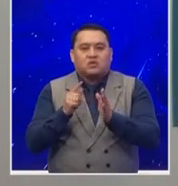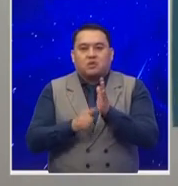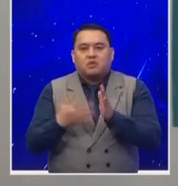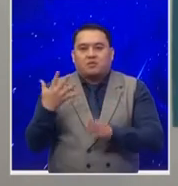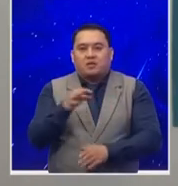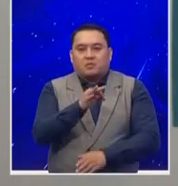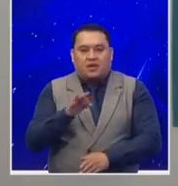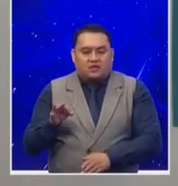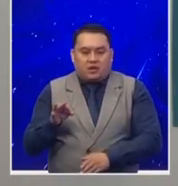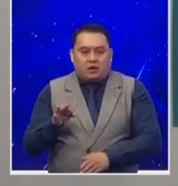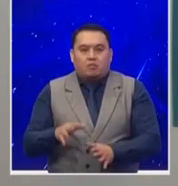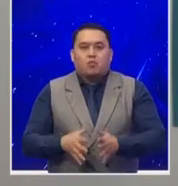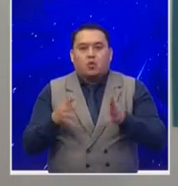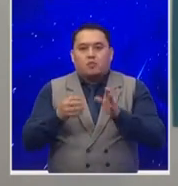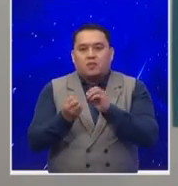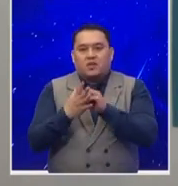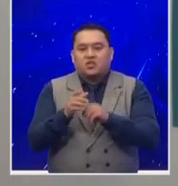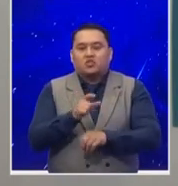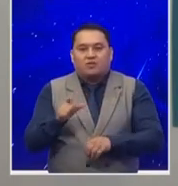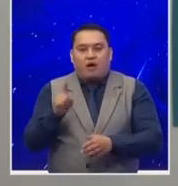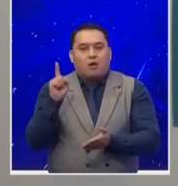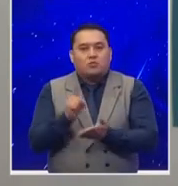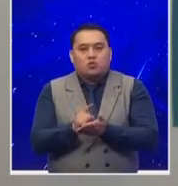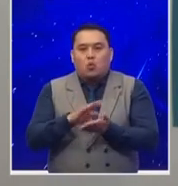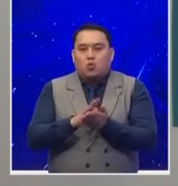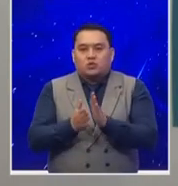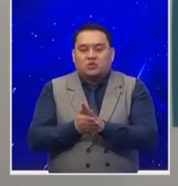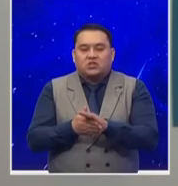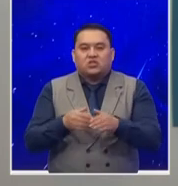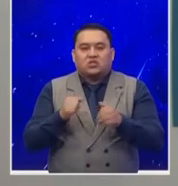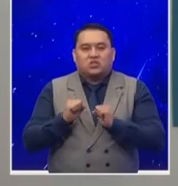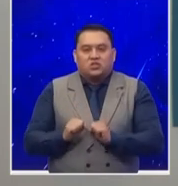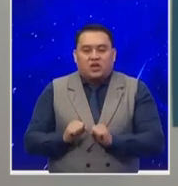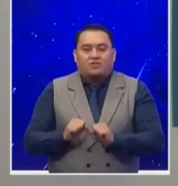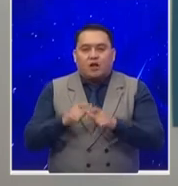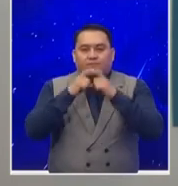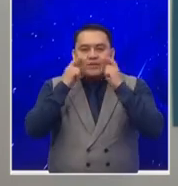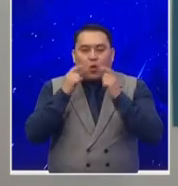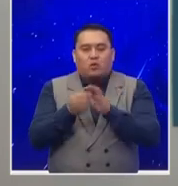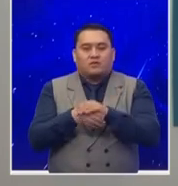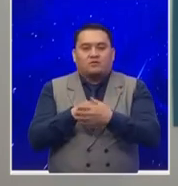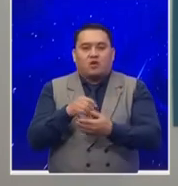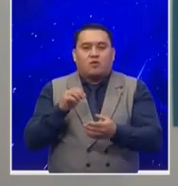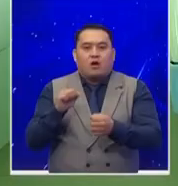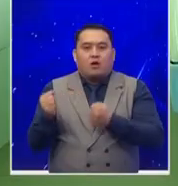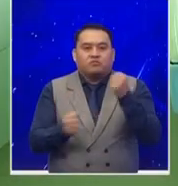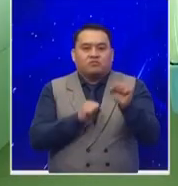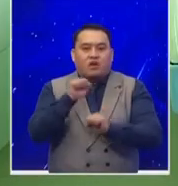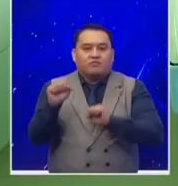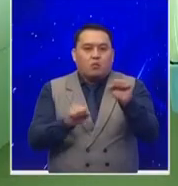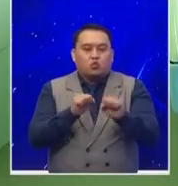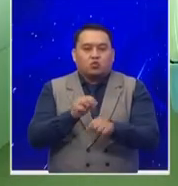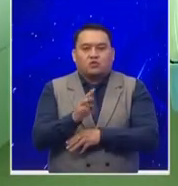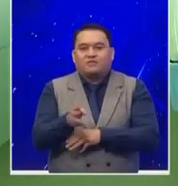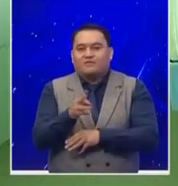75%. Это не более 15 человек. Обязательны и условия гигиены для водителей, а также дезинфекция автотранспорта. На